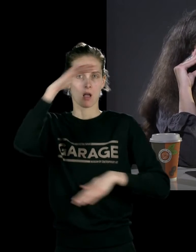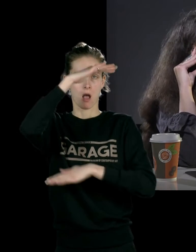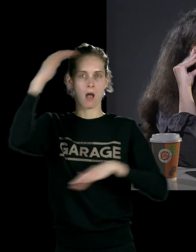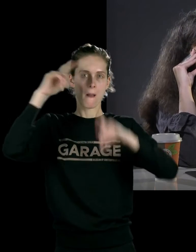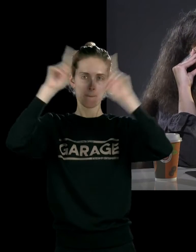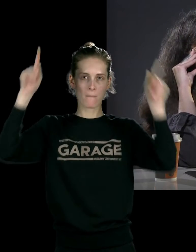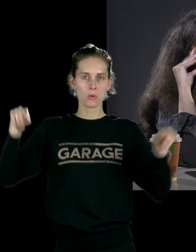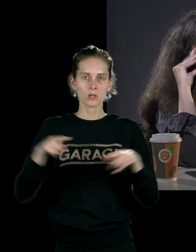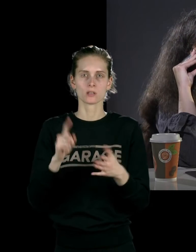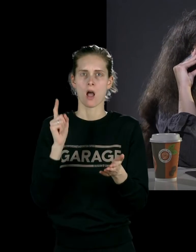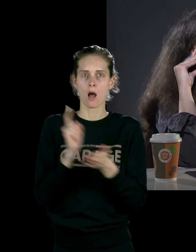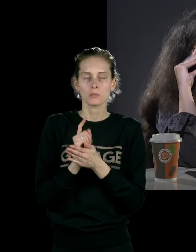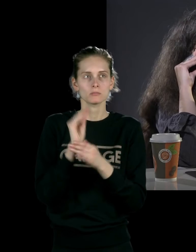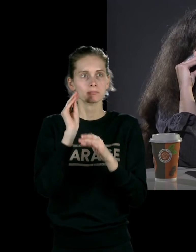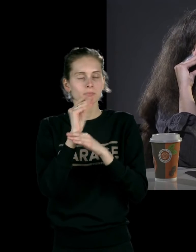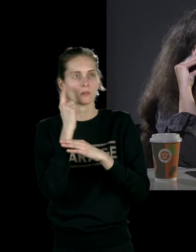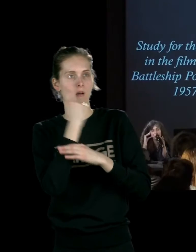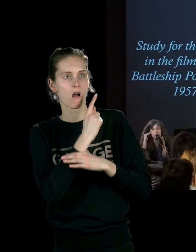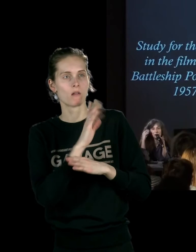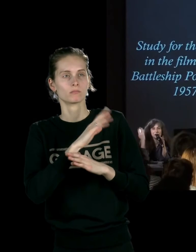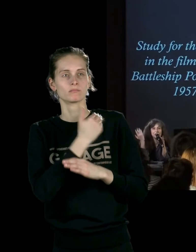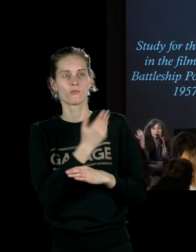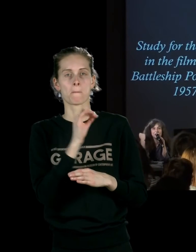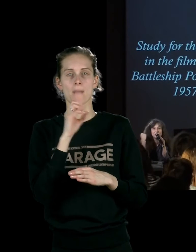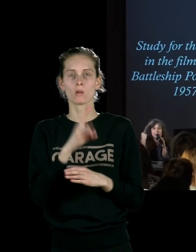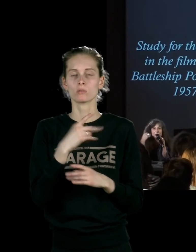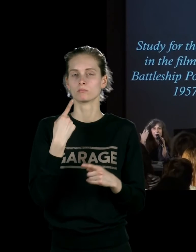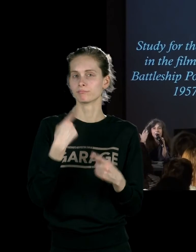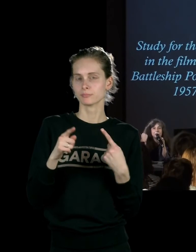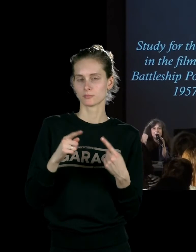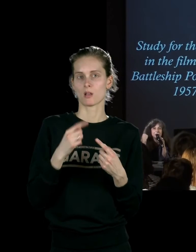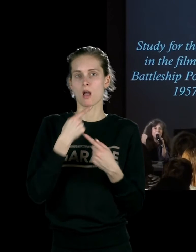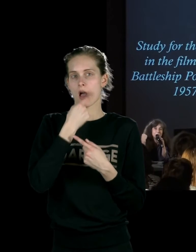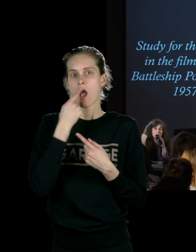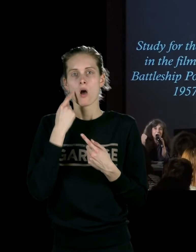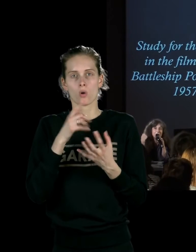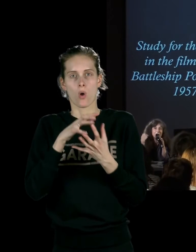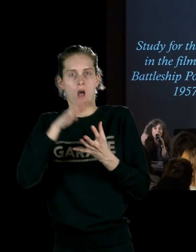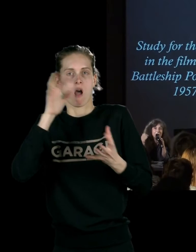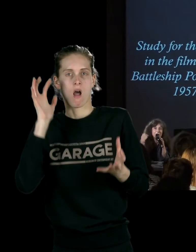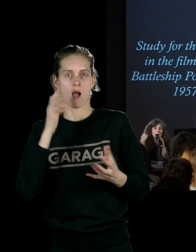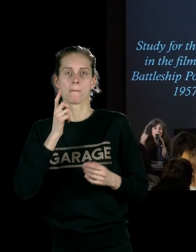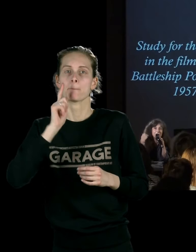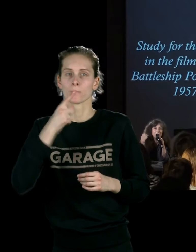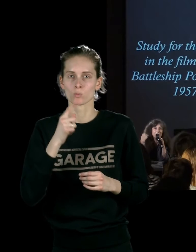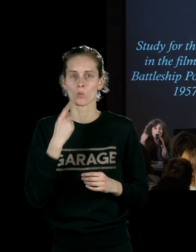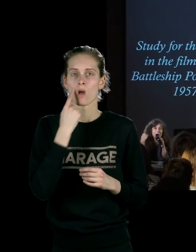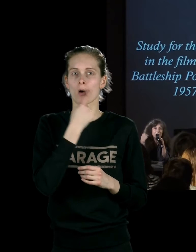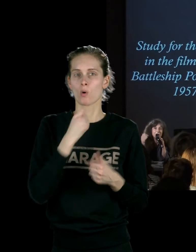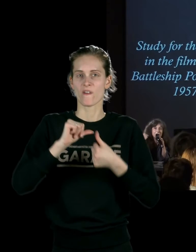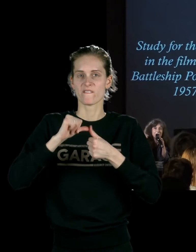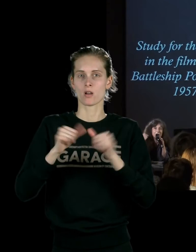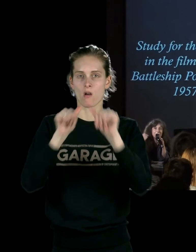Бэкона завораживал рот своими цветами, потому что это та часть лица, которая постоянно меняет форму.